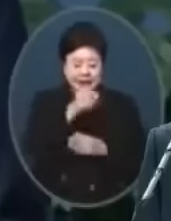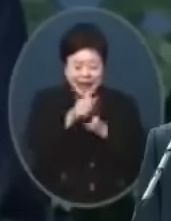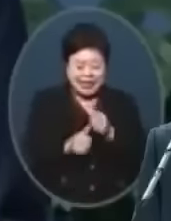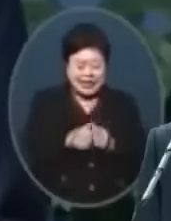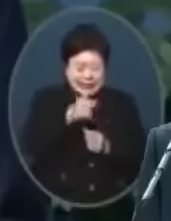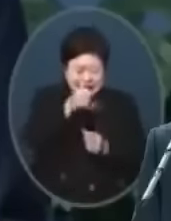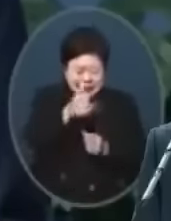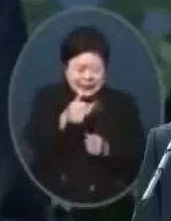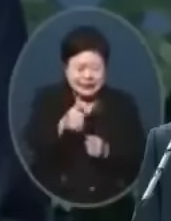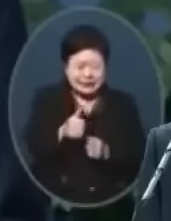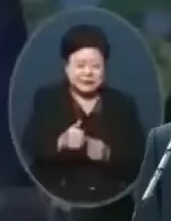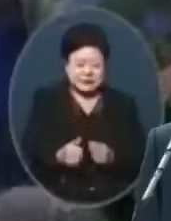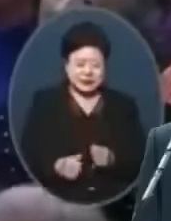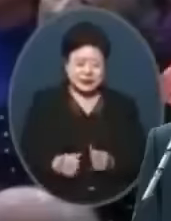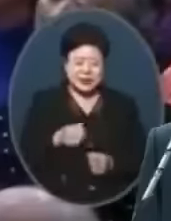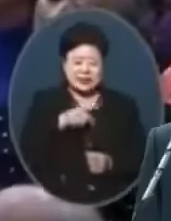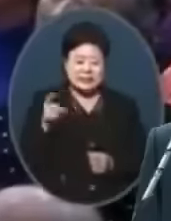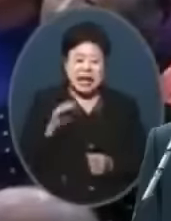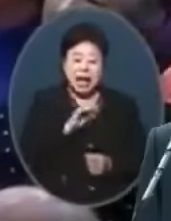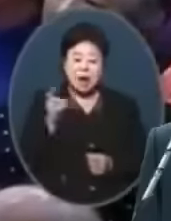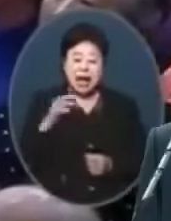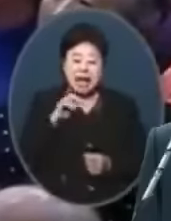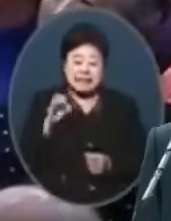하나님의 자화상인 것입니다.